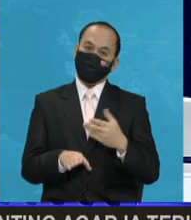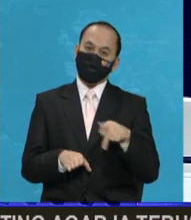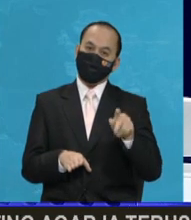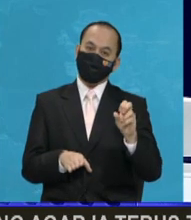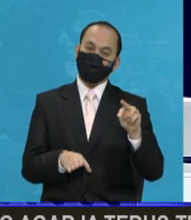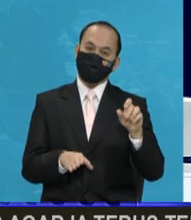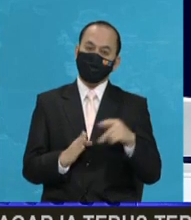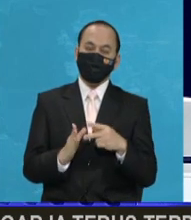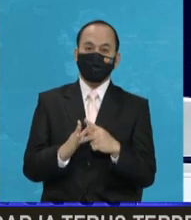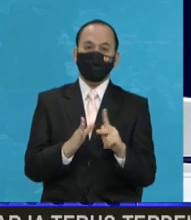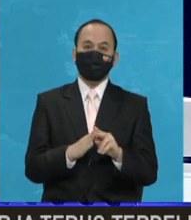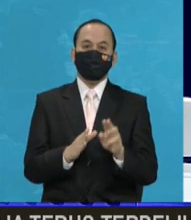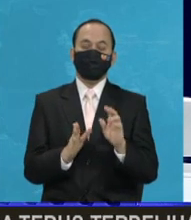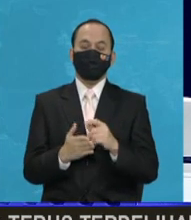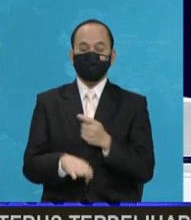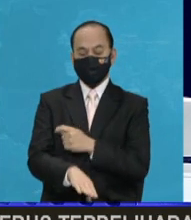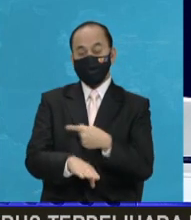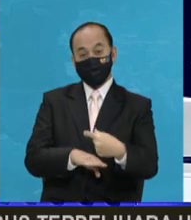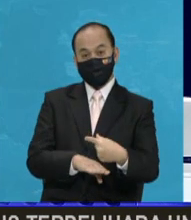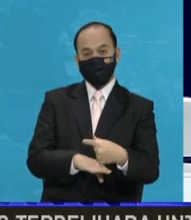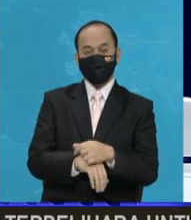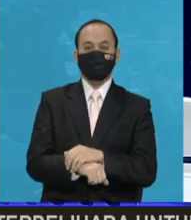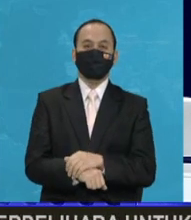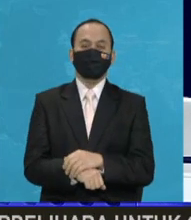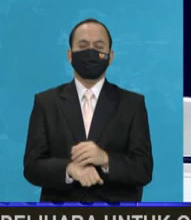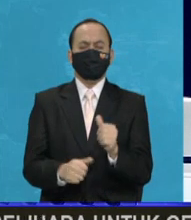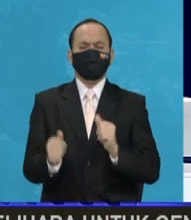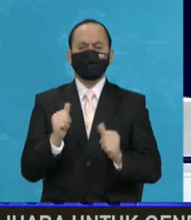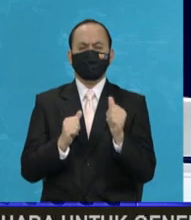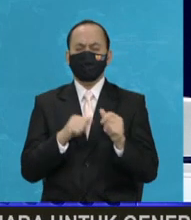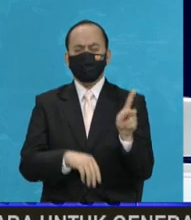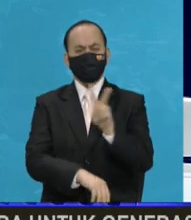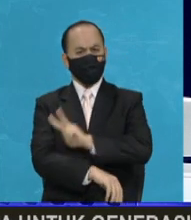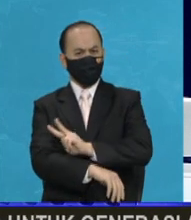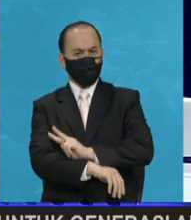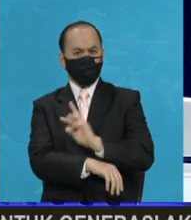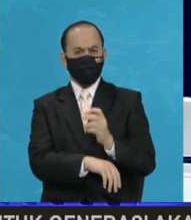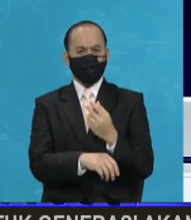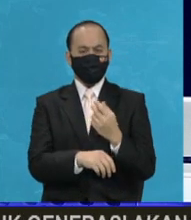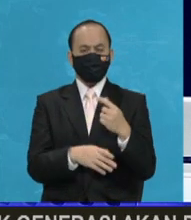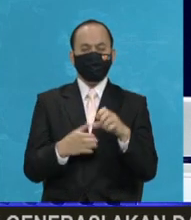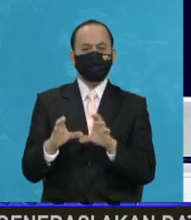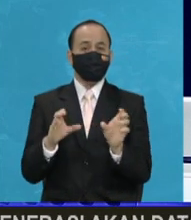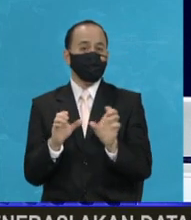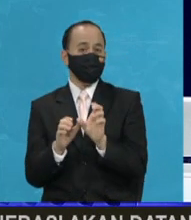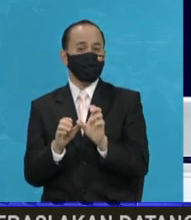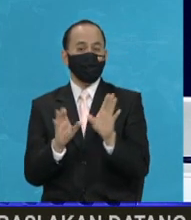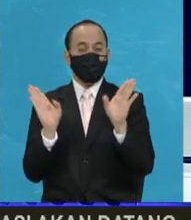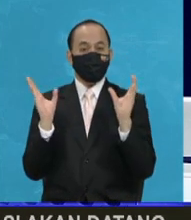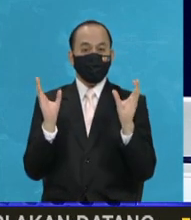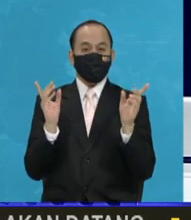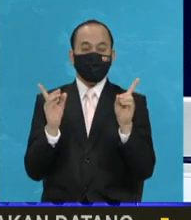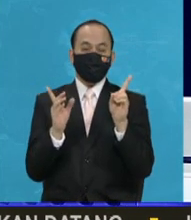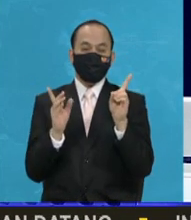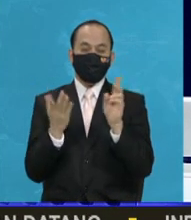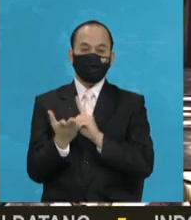Kampung Abang nukat lamunin daerah tutong activity selama dua hari itu diadakan sempurna Brunei Desember Festival